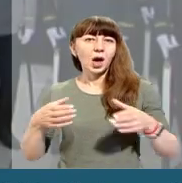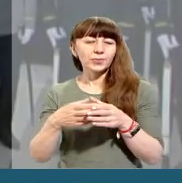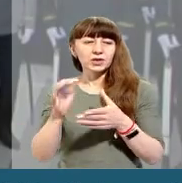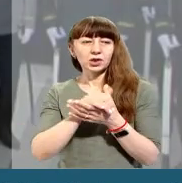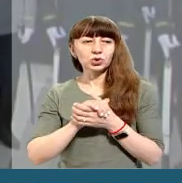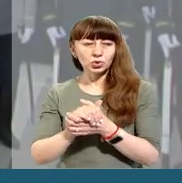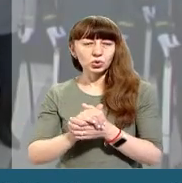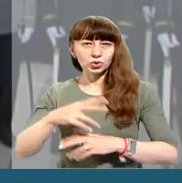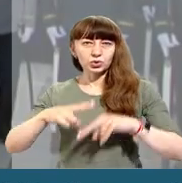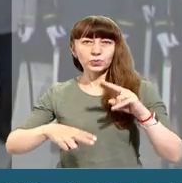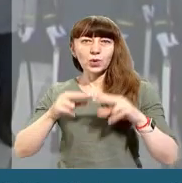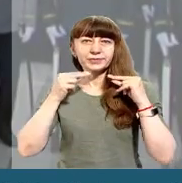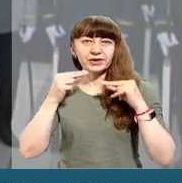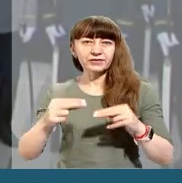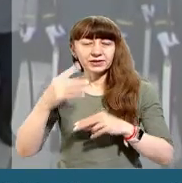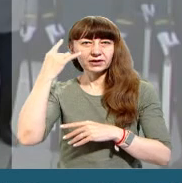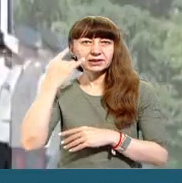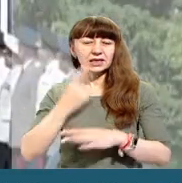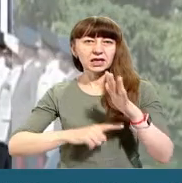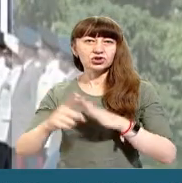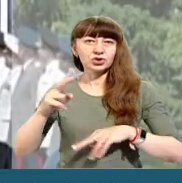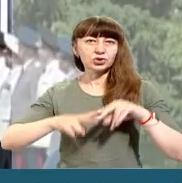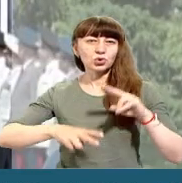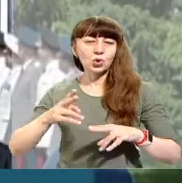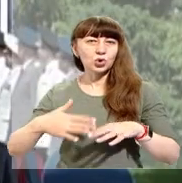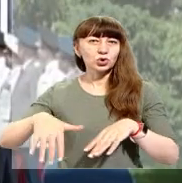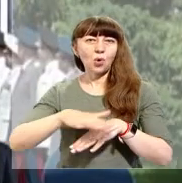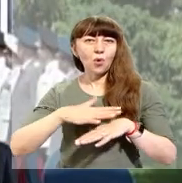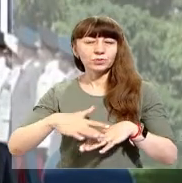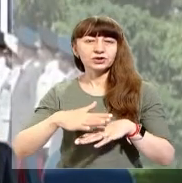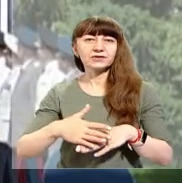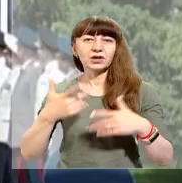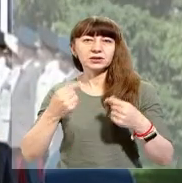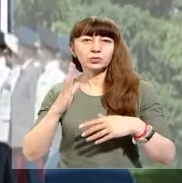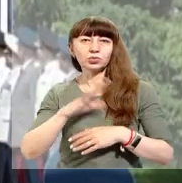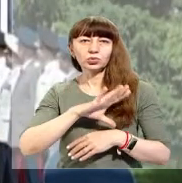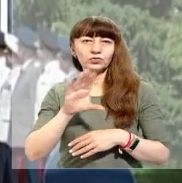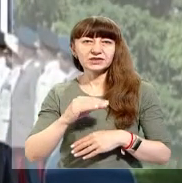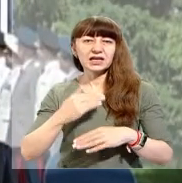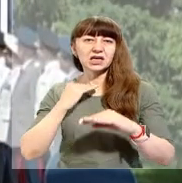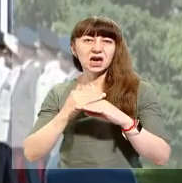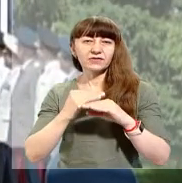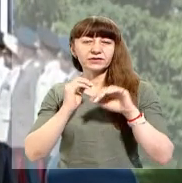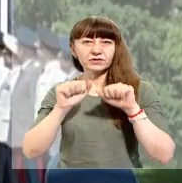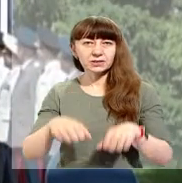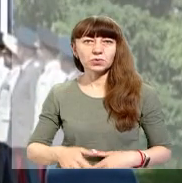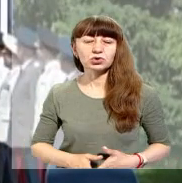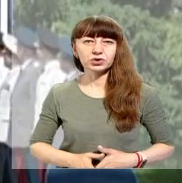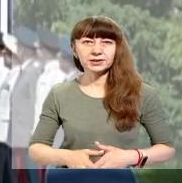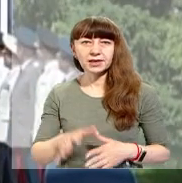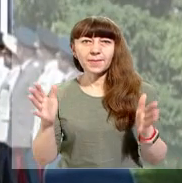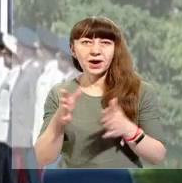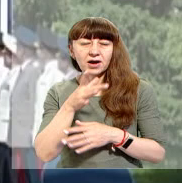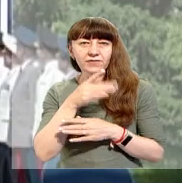бәріміз бір кісіде жұмылып, әділетті Қазақстанды құрып жатырмыз. Баршаға бірдей мүмкіндік беретін